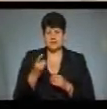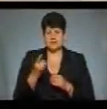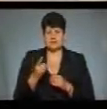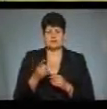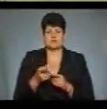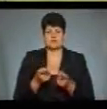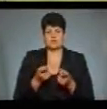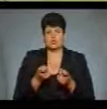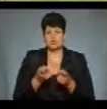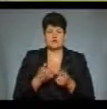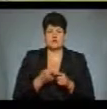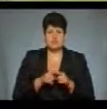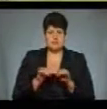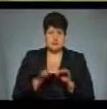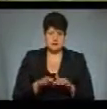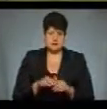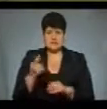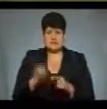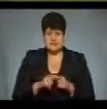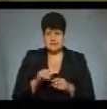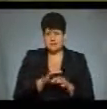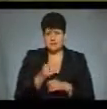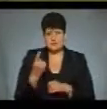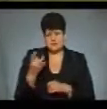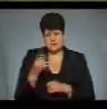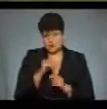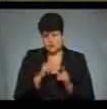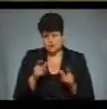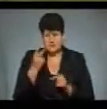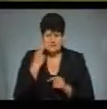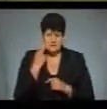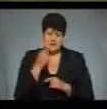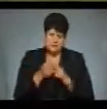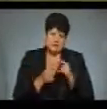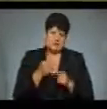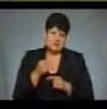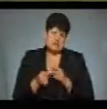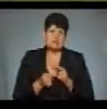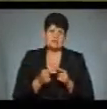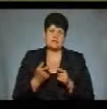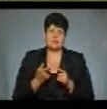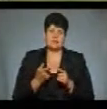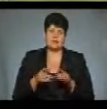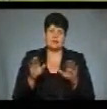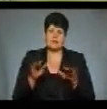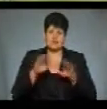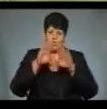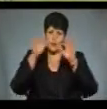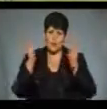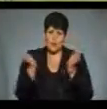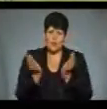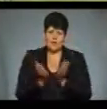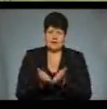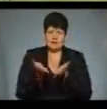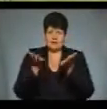«Ековипускний». Цей проект буде вперше в нас в школі, тому що завжди традиційно ми оце летючі кульки випускали